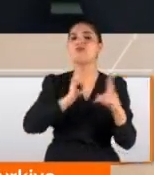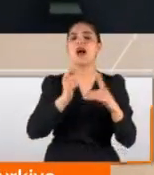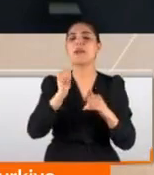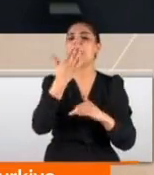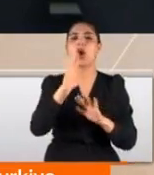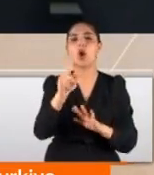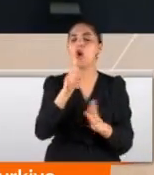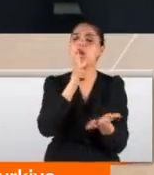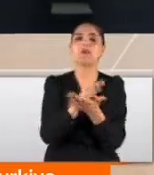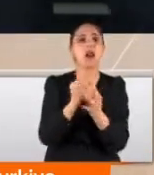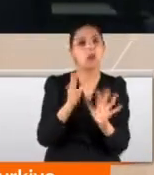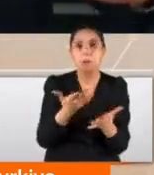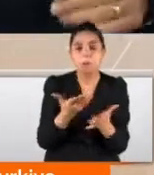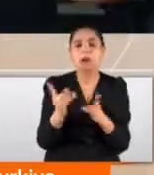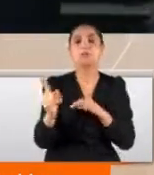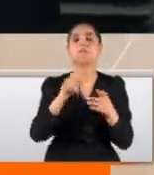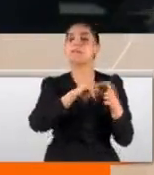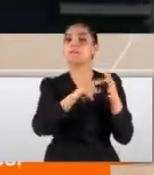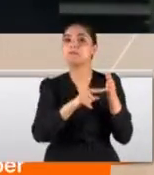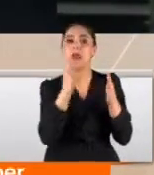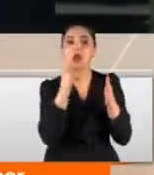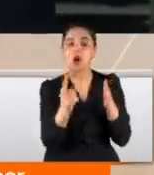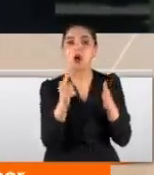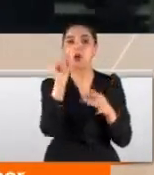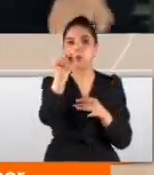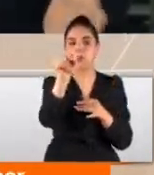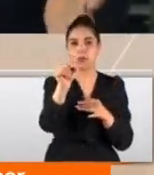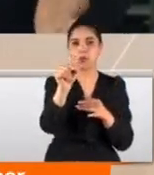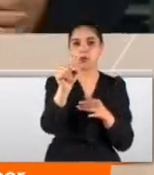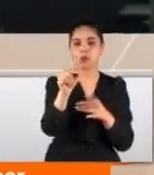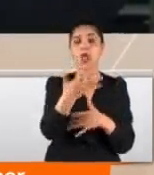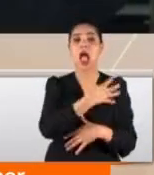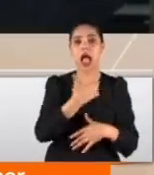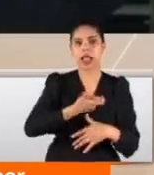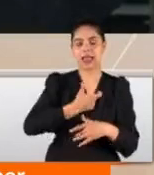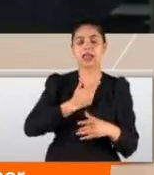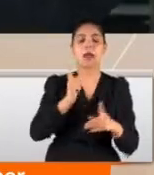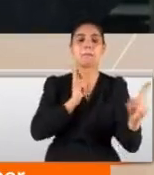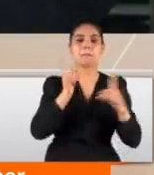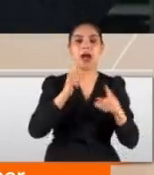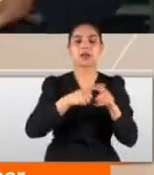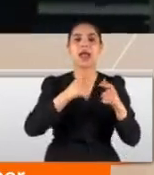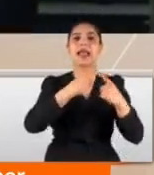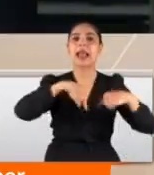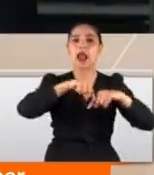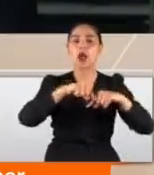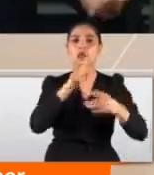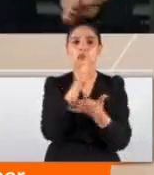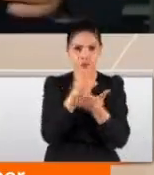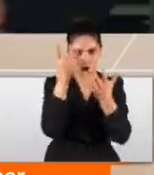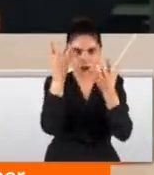gerek yoktur yönünde bir karar verebilir Ama şayet Anayasa Mahkemesi genel kurulu karar verir de